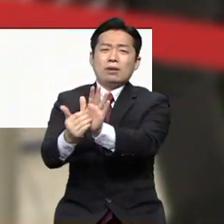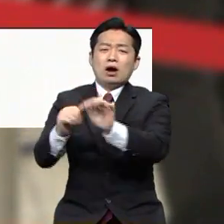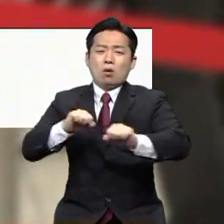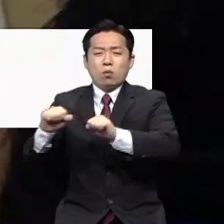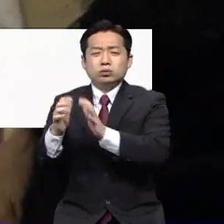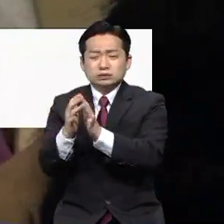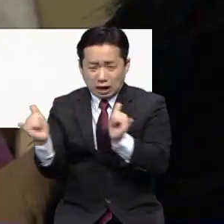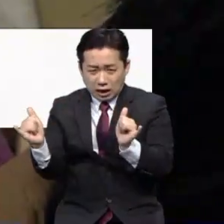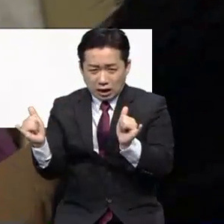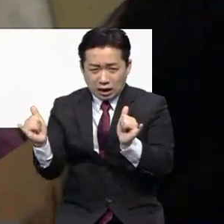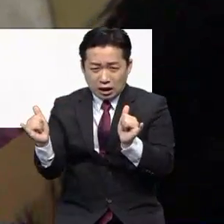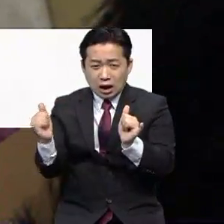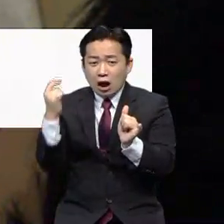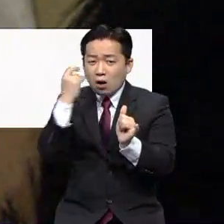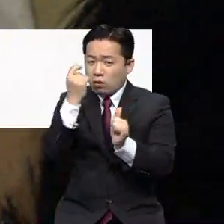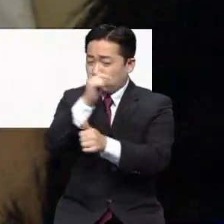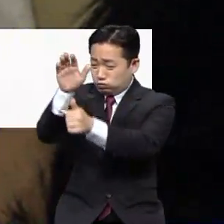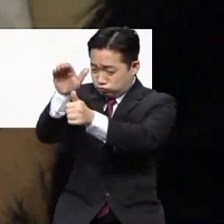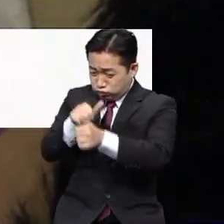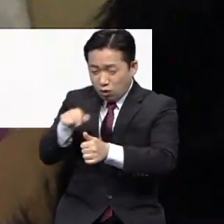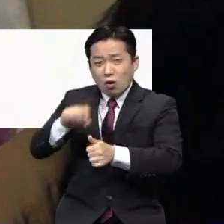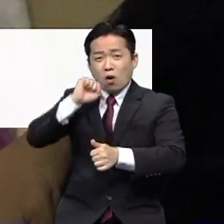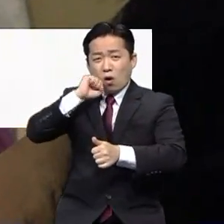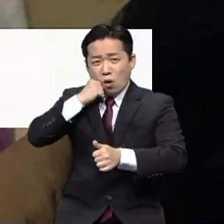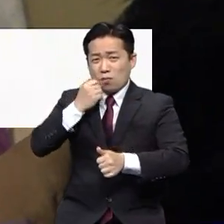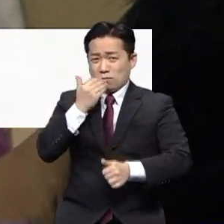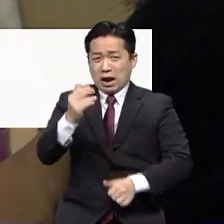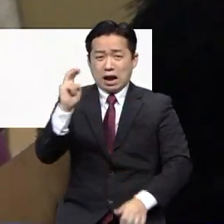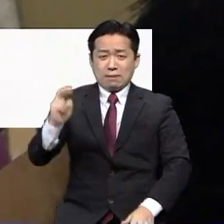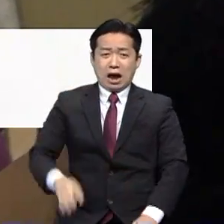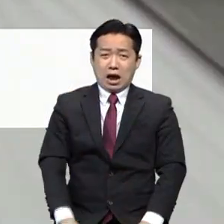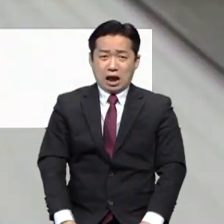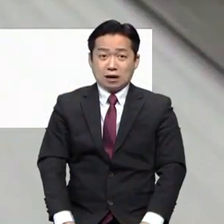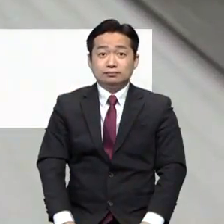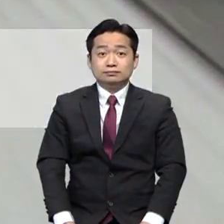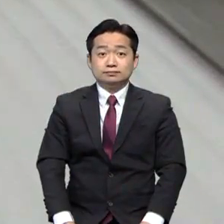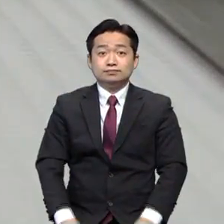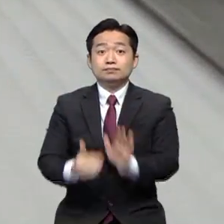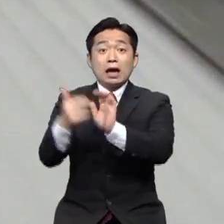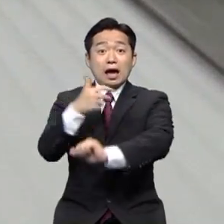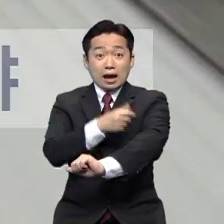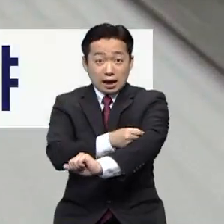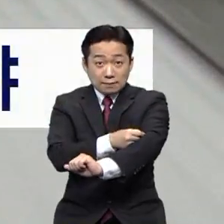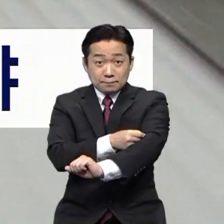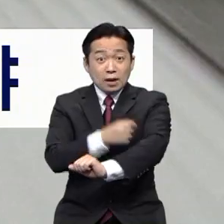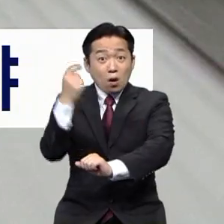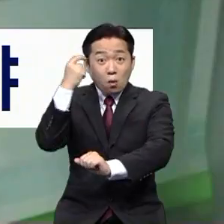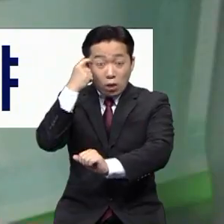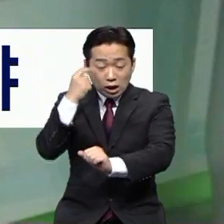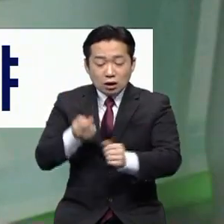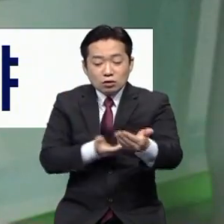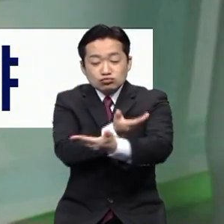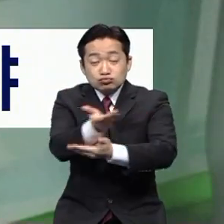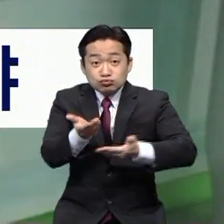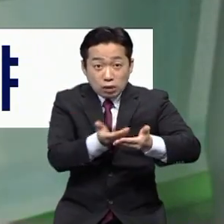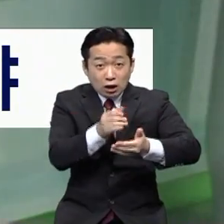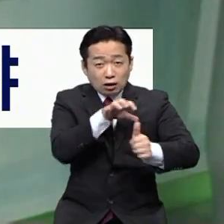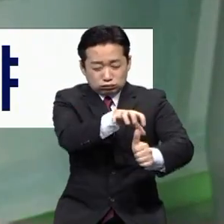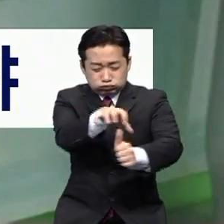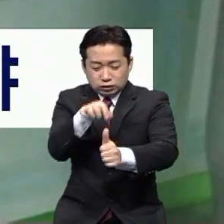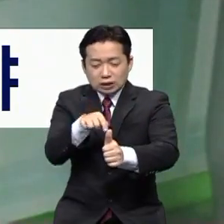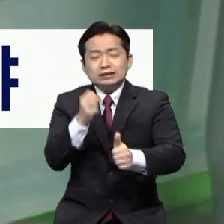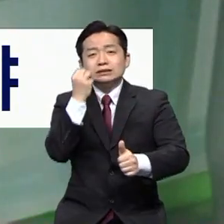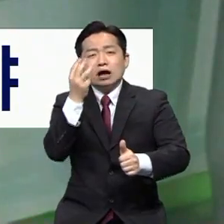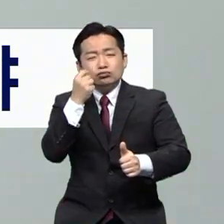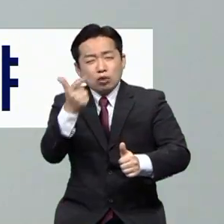분들이라서 확보하는 것이 쉽지만은 않을 것이다 그런데 그렇게 들어가는 거죠 백신의 유통기한이 대체로 3에서 6개월이라는 점도